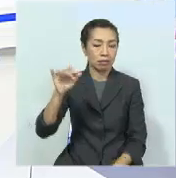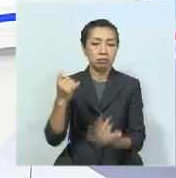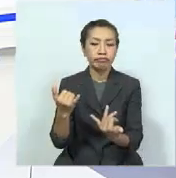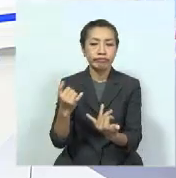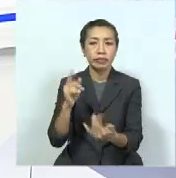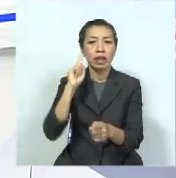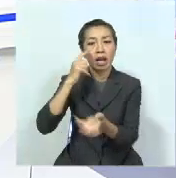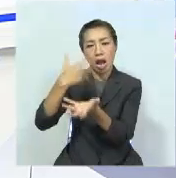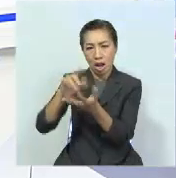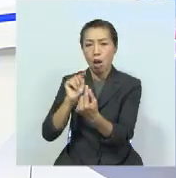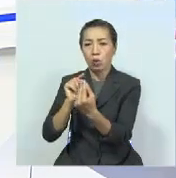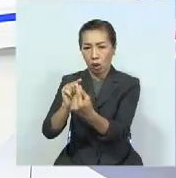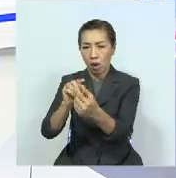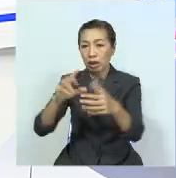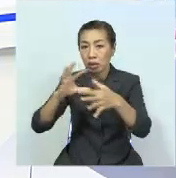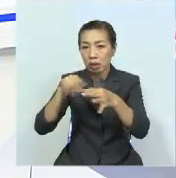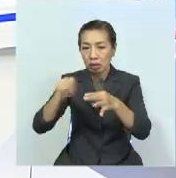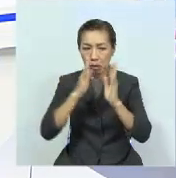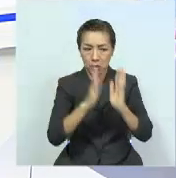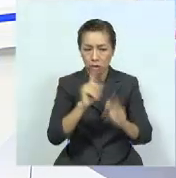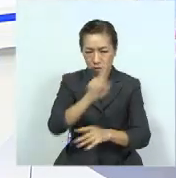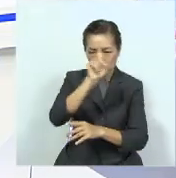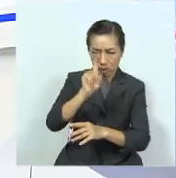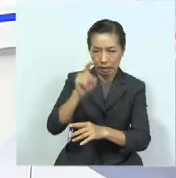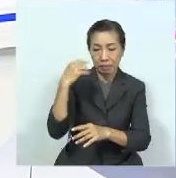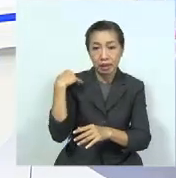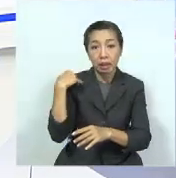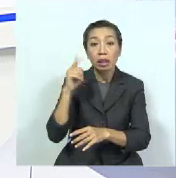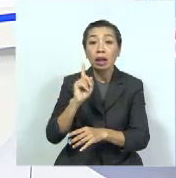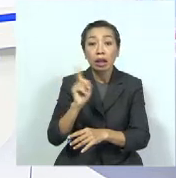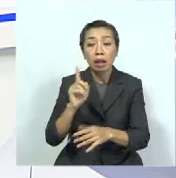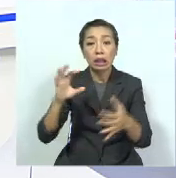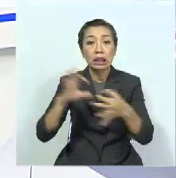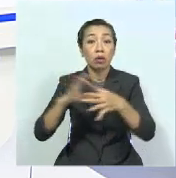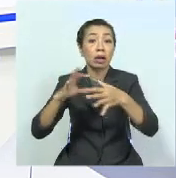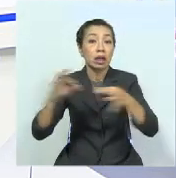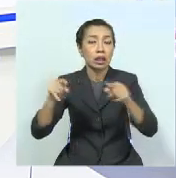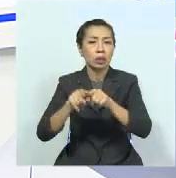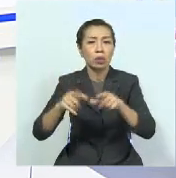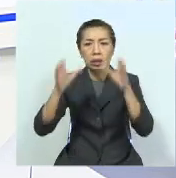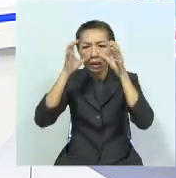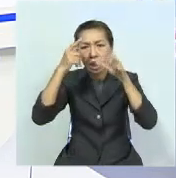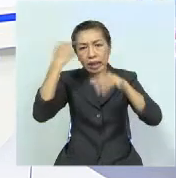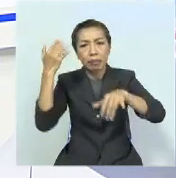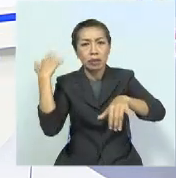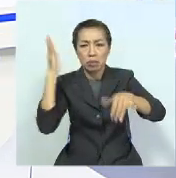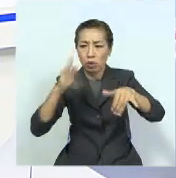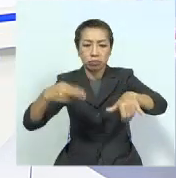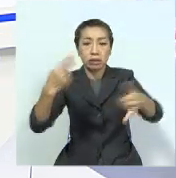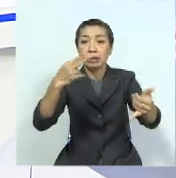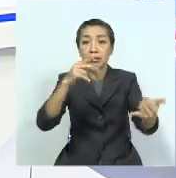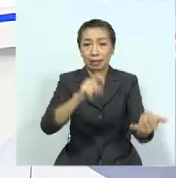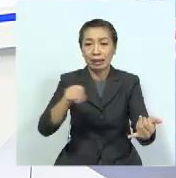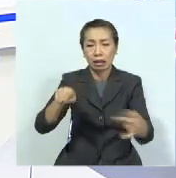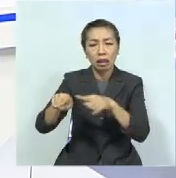บอกว่ายังเป็นเรื่องที่ต้องติดตามกันอย่างต่อเนื่องเพราะว่าหลายคนเนี่ยก็ยังมีข้อสงสัยในเรื่องนี้กันอยู่นะคะกับคดียิงเสือดำที่ทุ่งใหญ่นเรศวรค่ะ